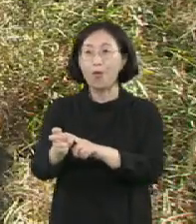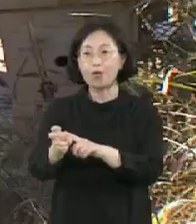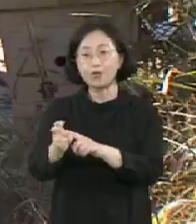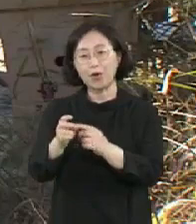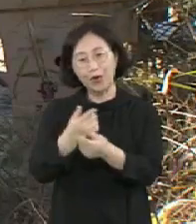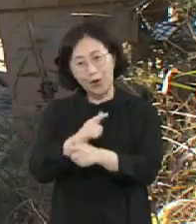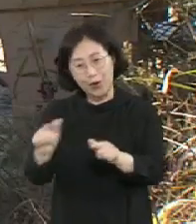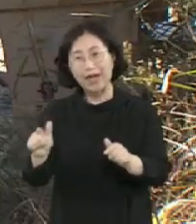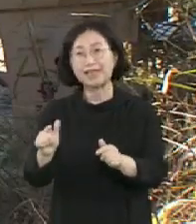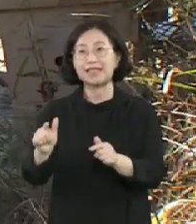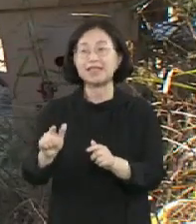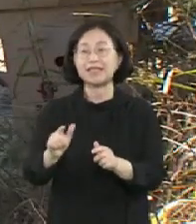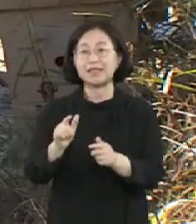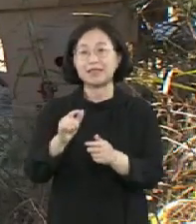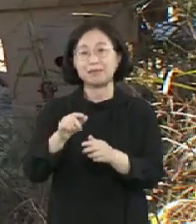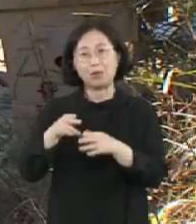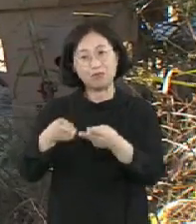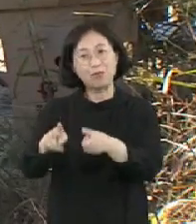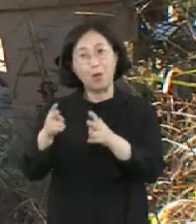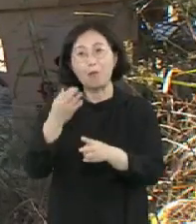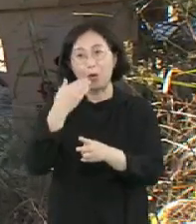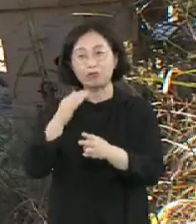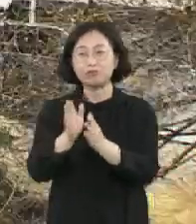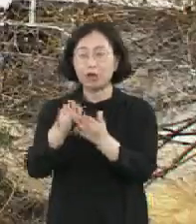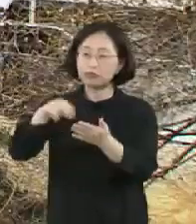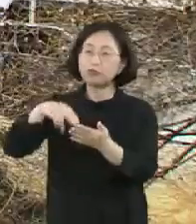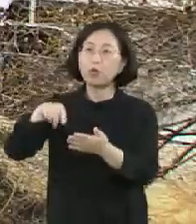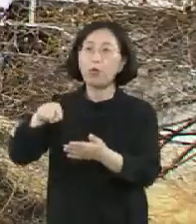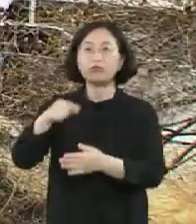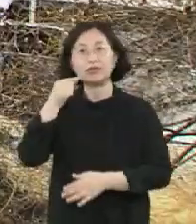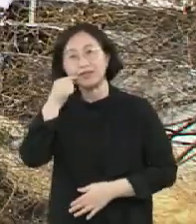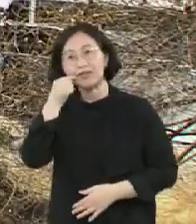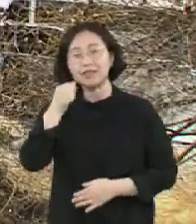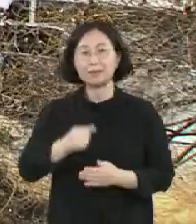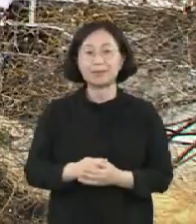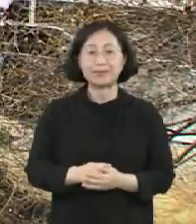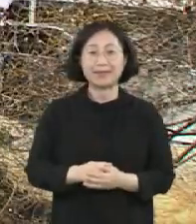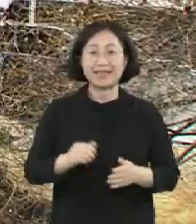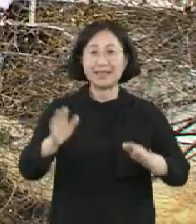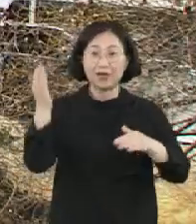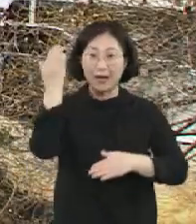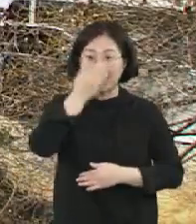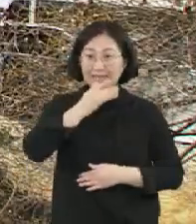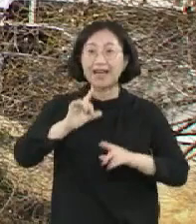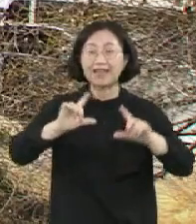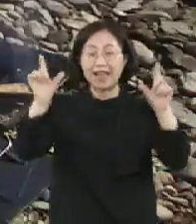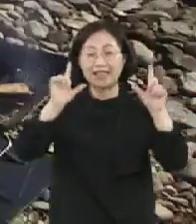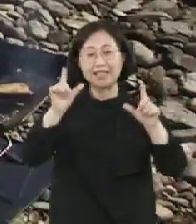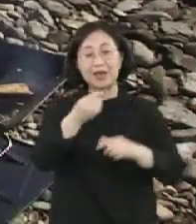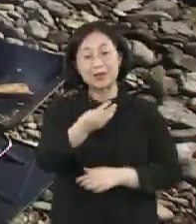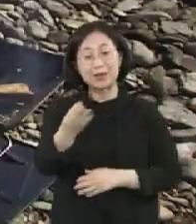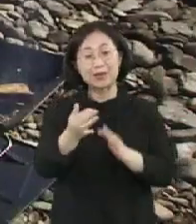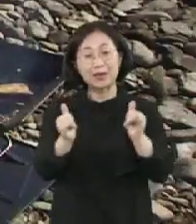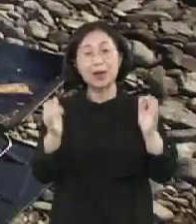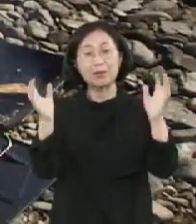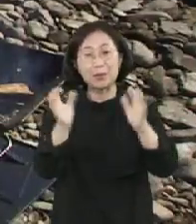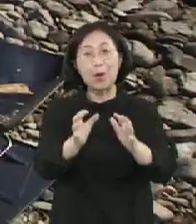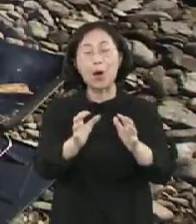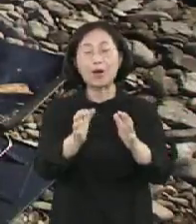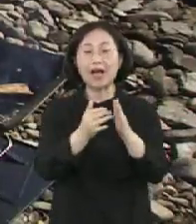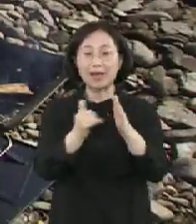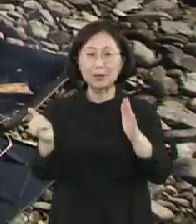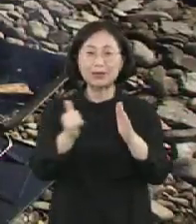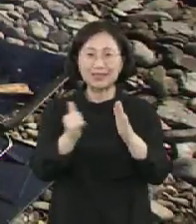여전히 인기를 끌고 있습니다. 화창한 날씨가 이어지면서 3355 나들이에 나선 가족들은 온몸으로 가을을